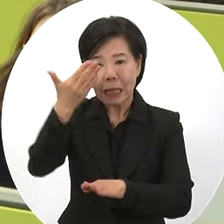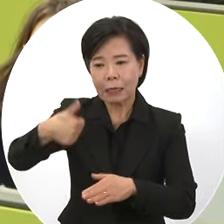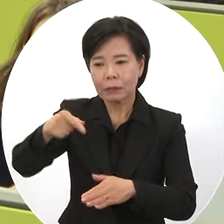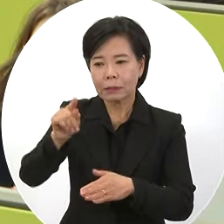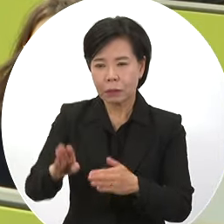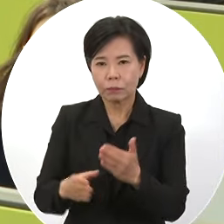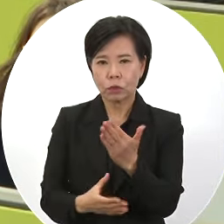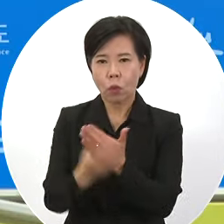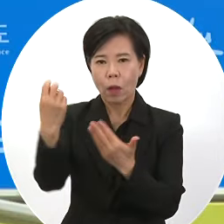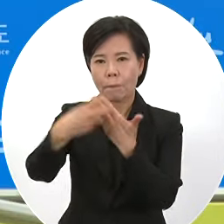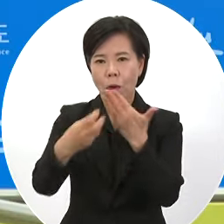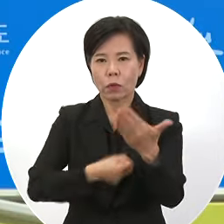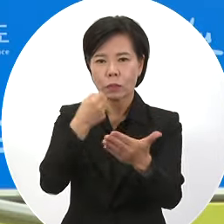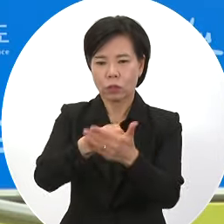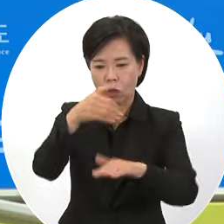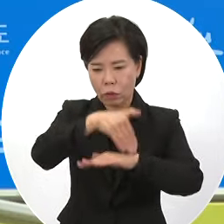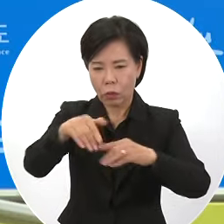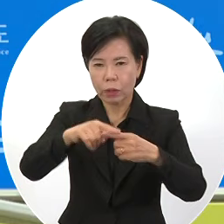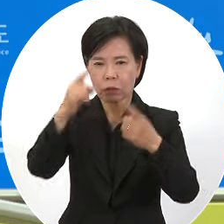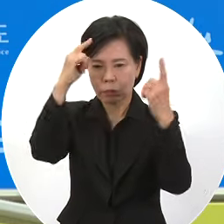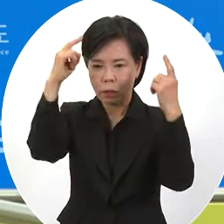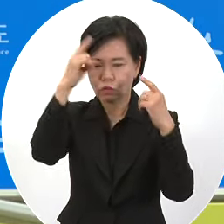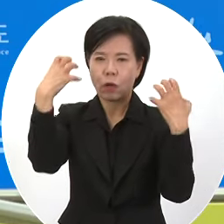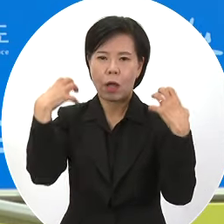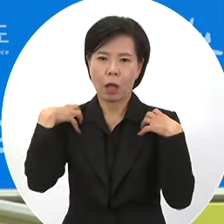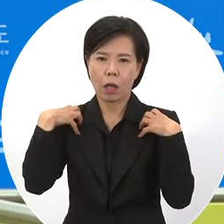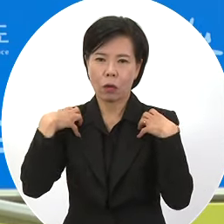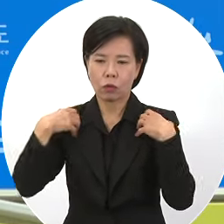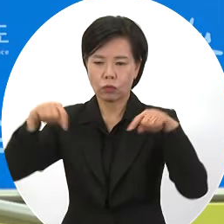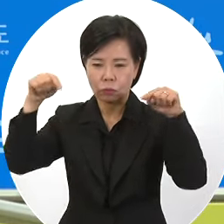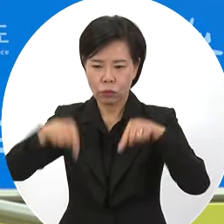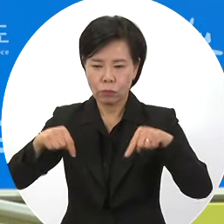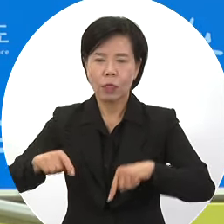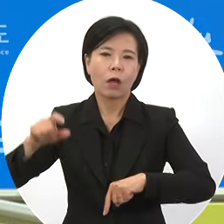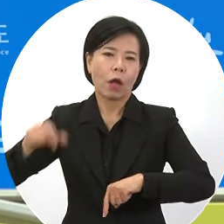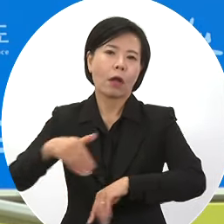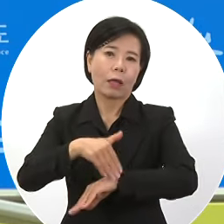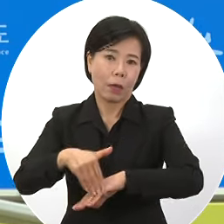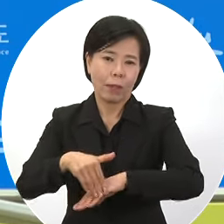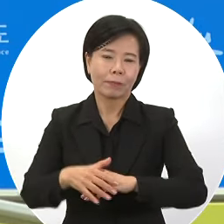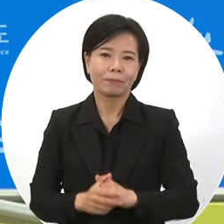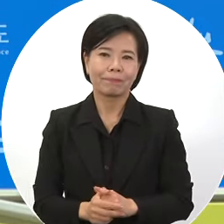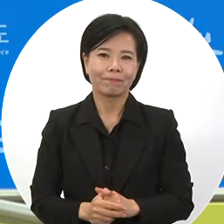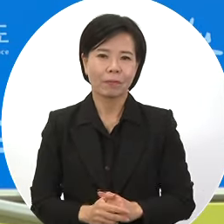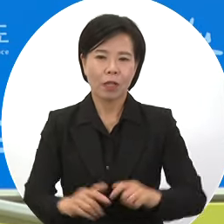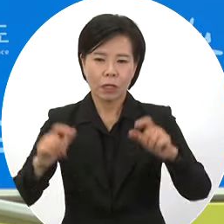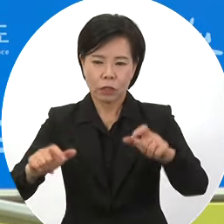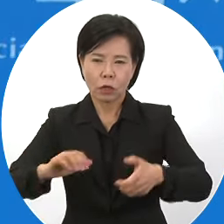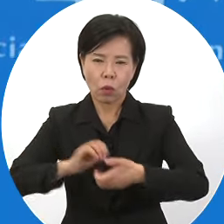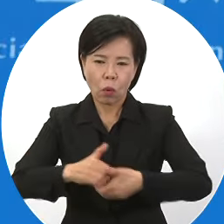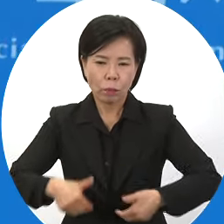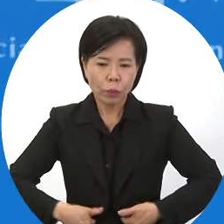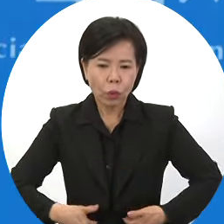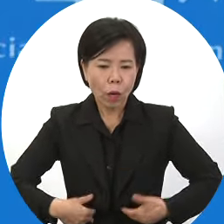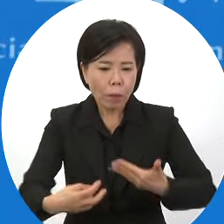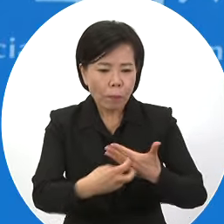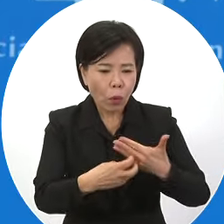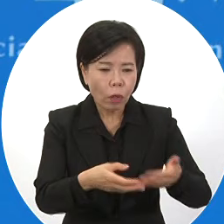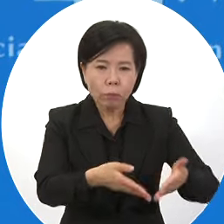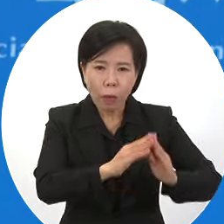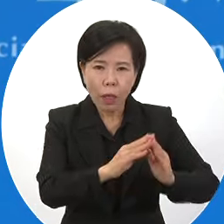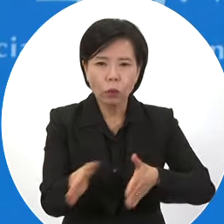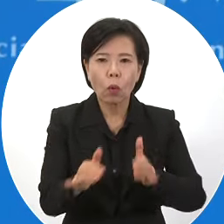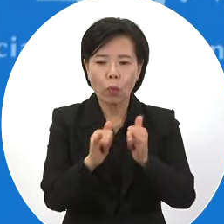상급종합병원 지정 계획에 대비해 중앙정부와의 절충을 강화할 방침인데요. 지역 필수 의료체계